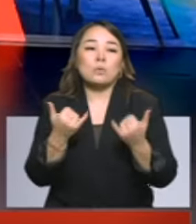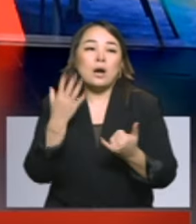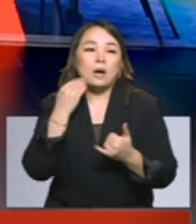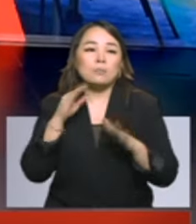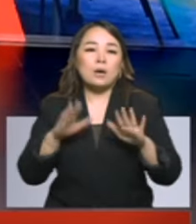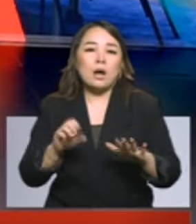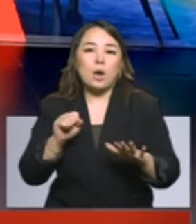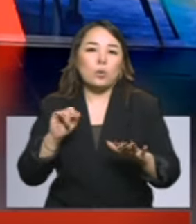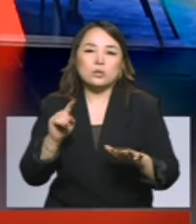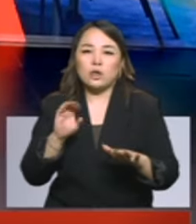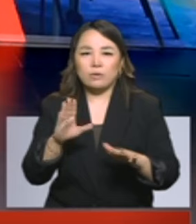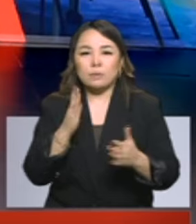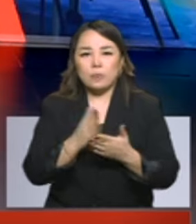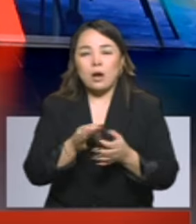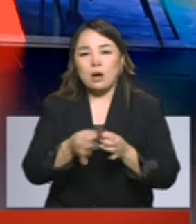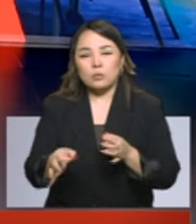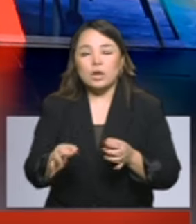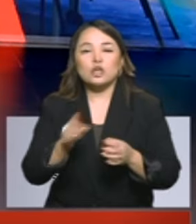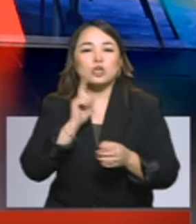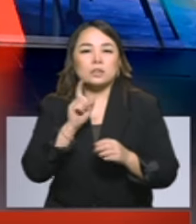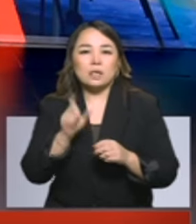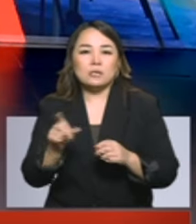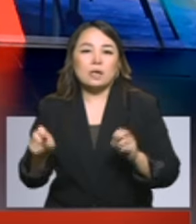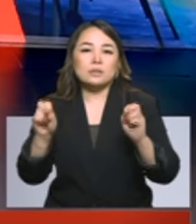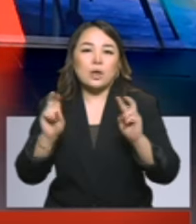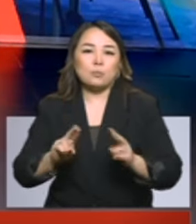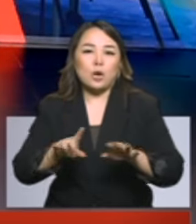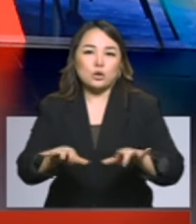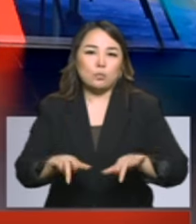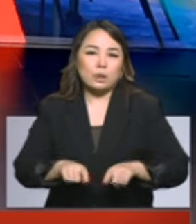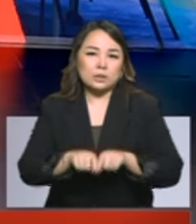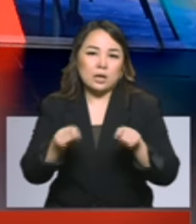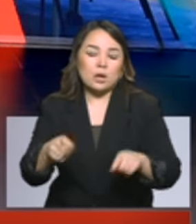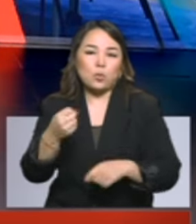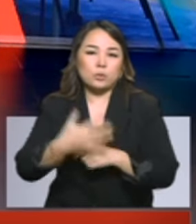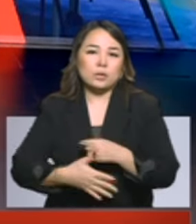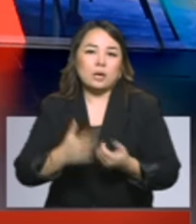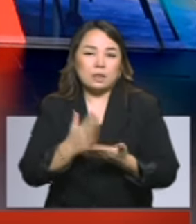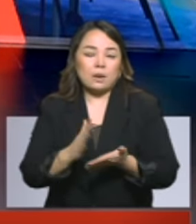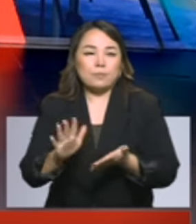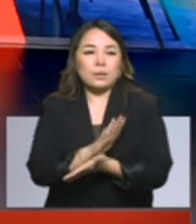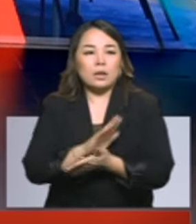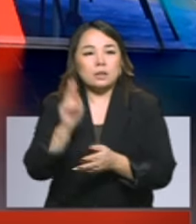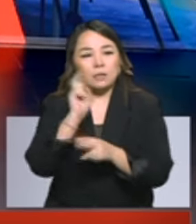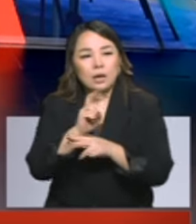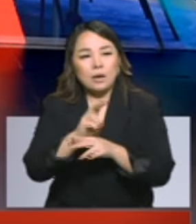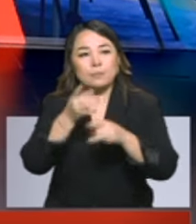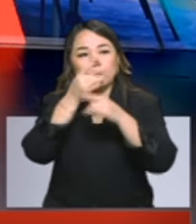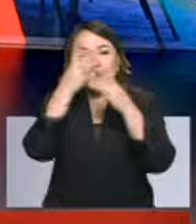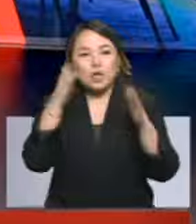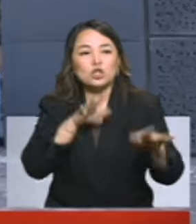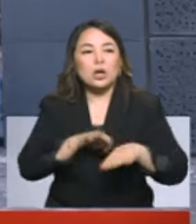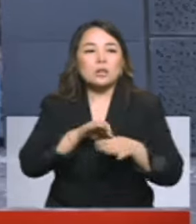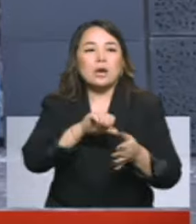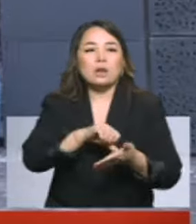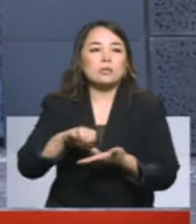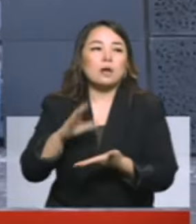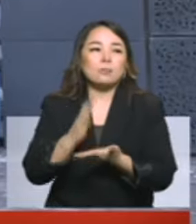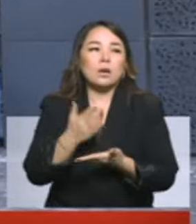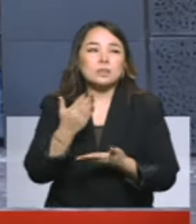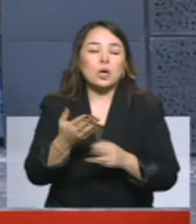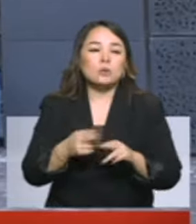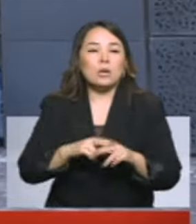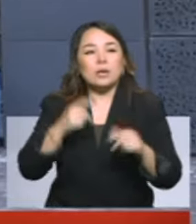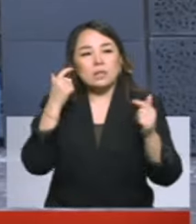Әуезов ауданында жастарға арналған комьюнити орталық ашылды. Онда жастар тегін білім алып, мәдени шараларға қатысады. Сондай-ақ